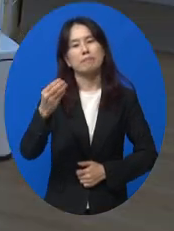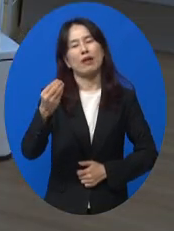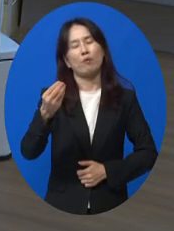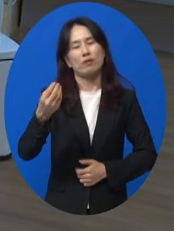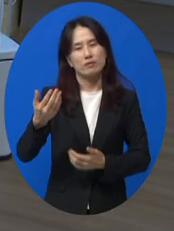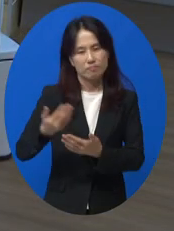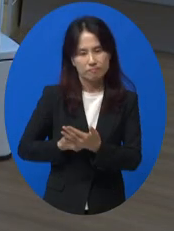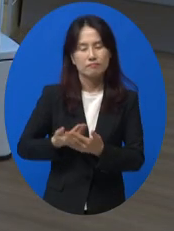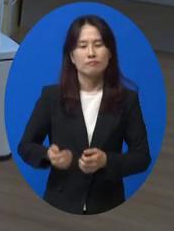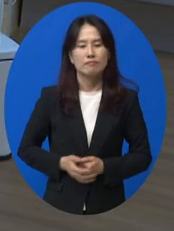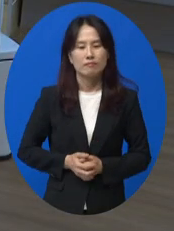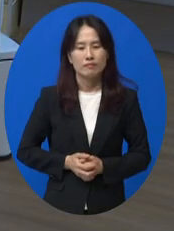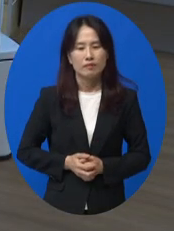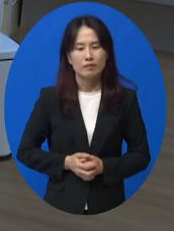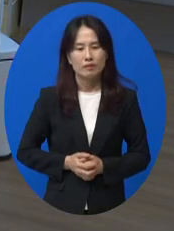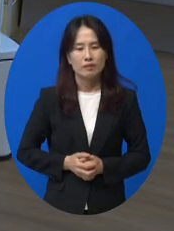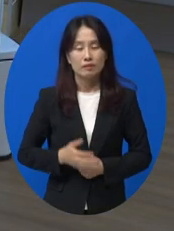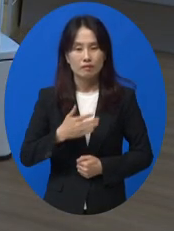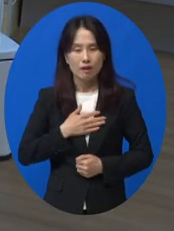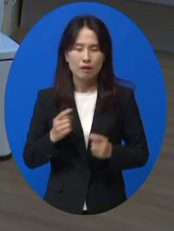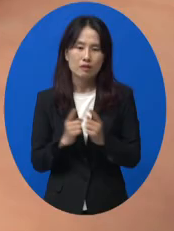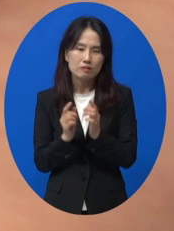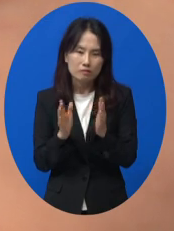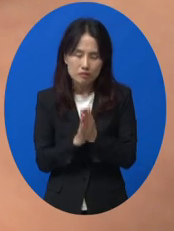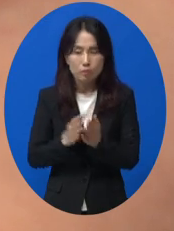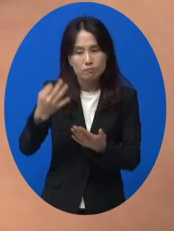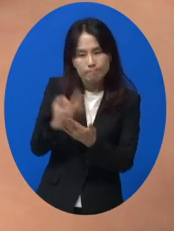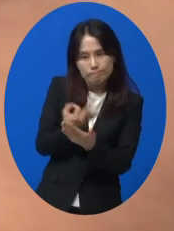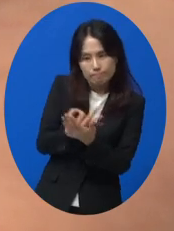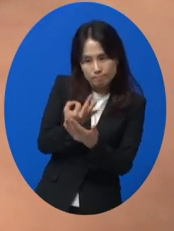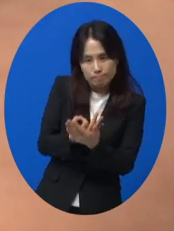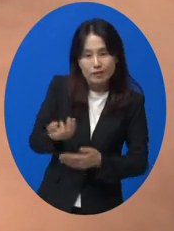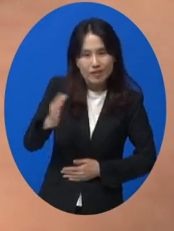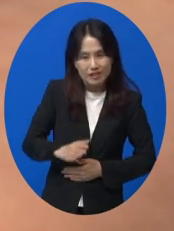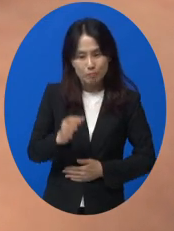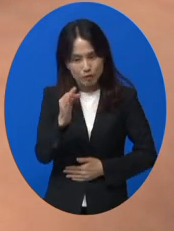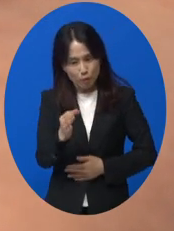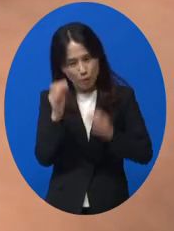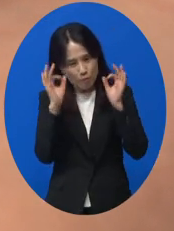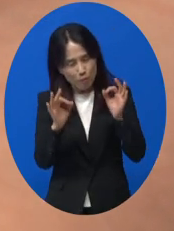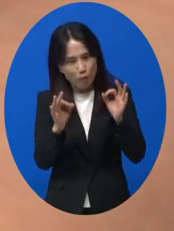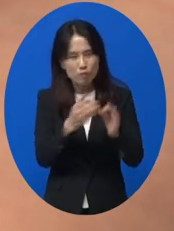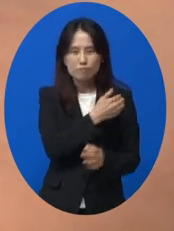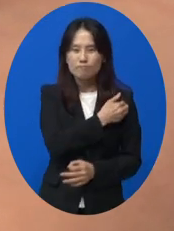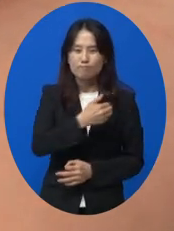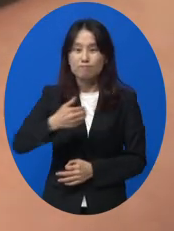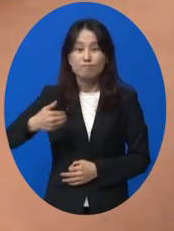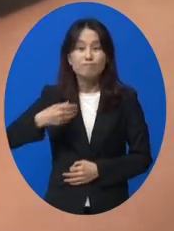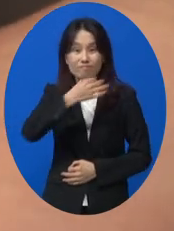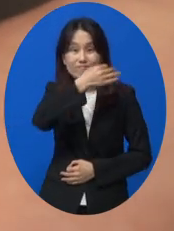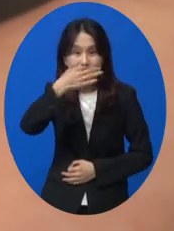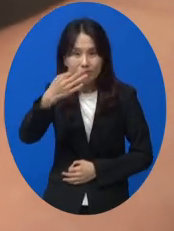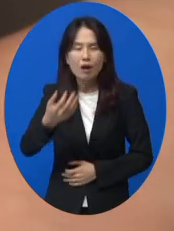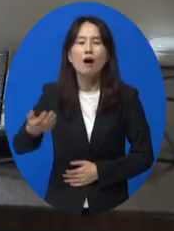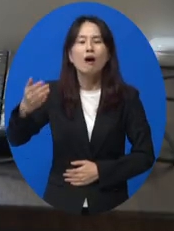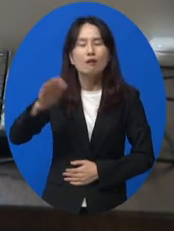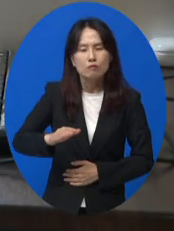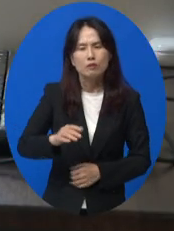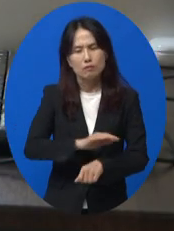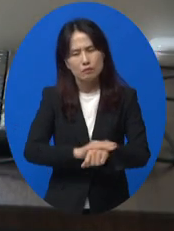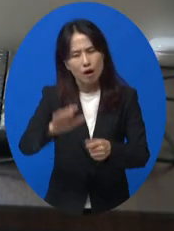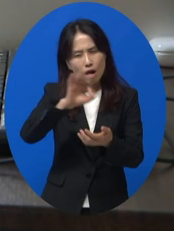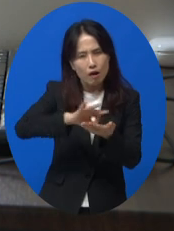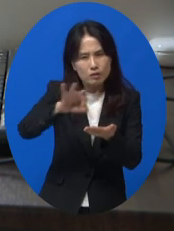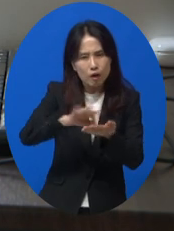남짓. 작아도 자신이 스스로 일해 번 돈이라 볼 때마다 뿌듯하고 신나는데 솔직히 짜임새 있게